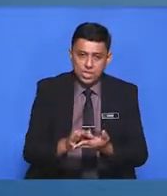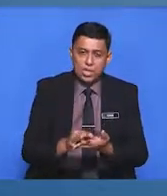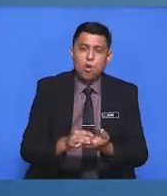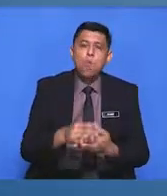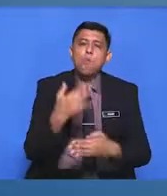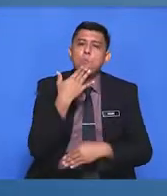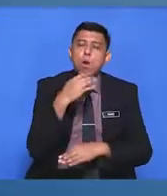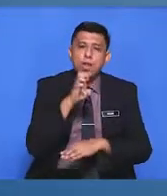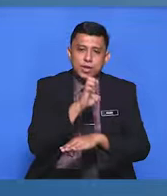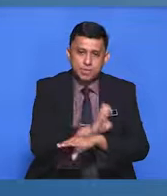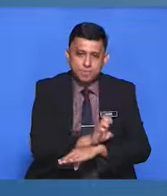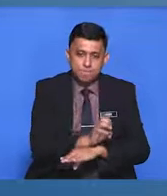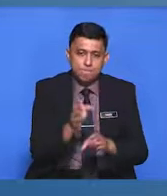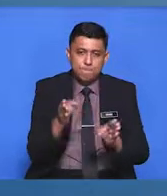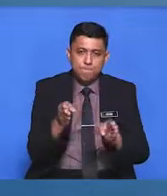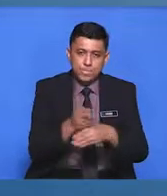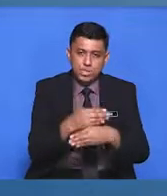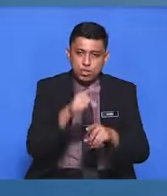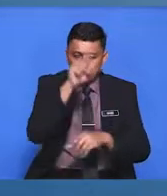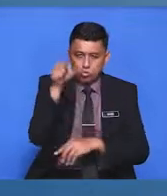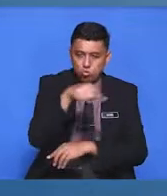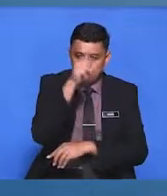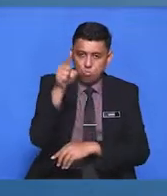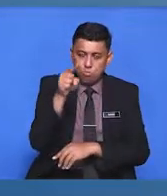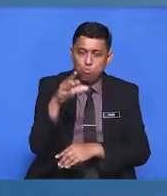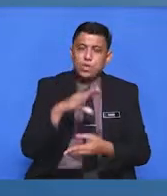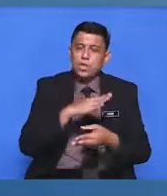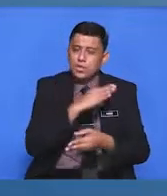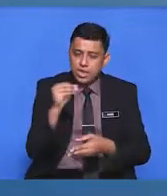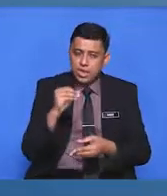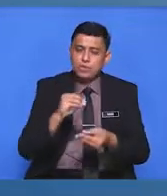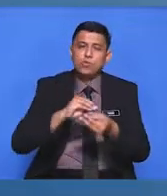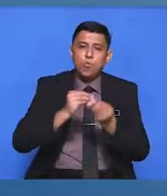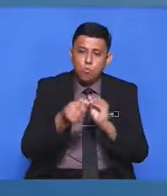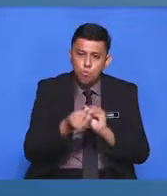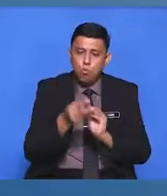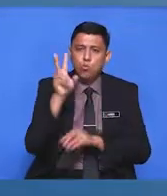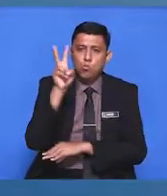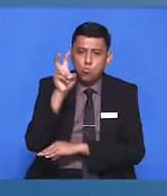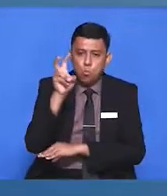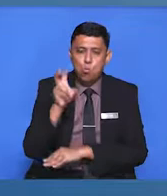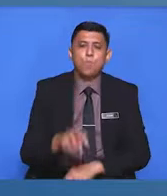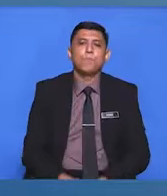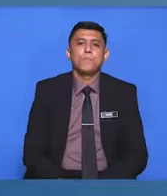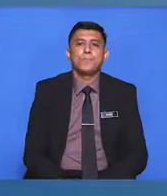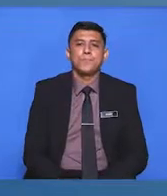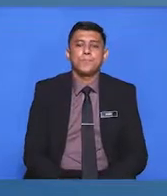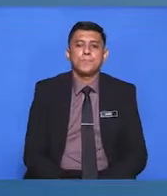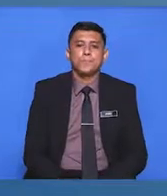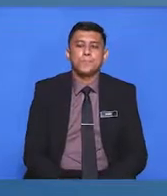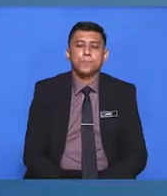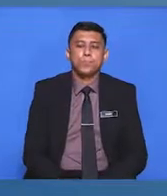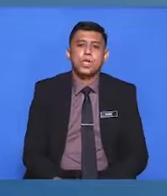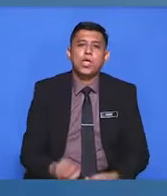bulat dan mempunyai nilai duit 20 sen. Duit syiling